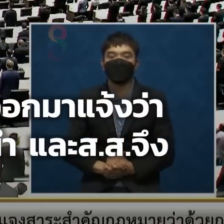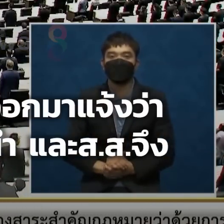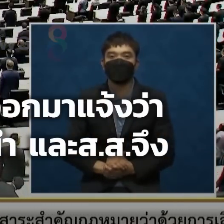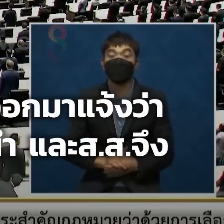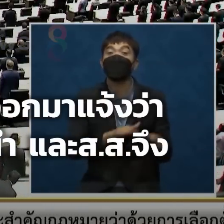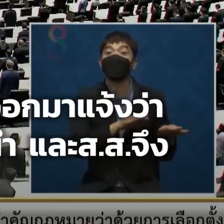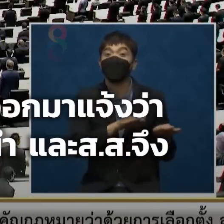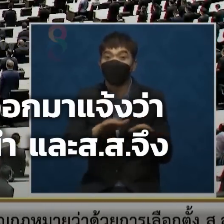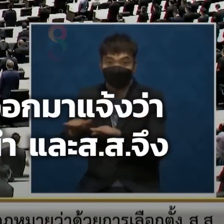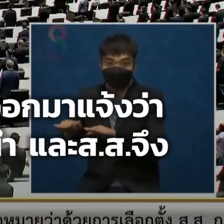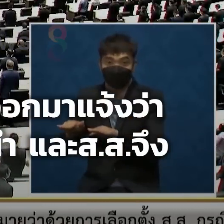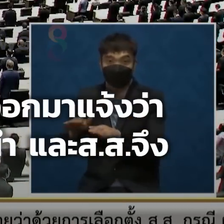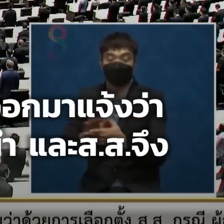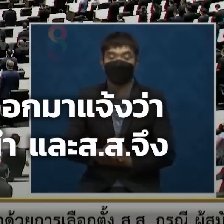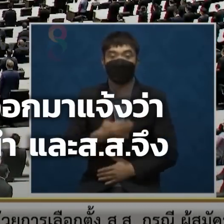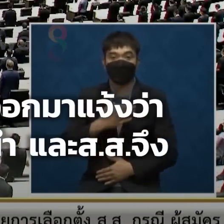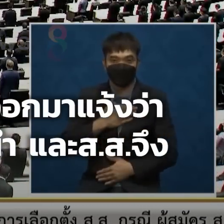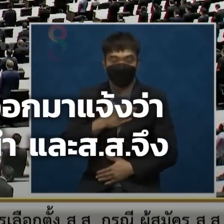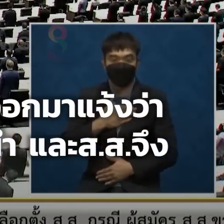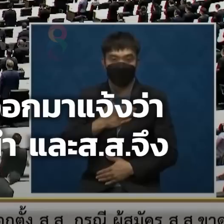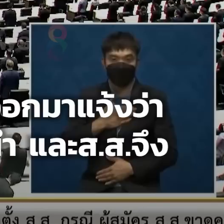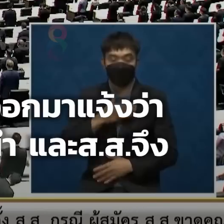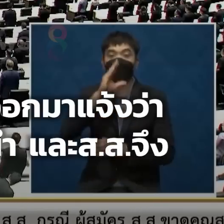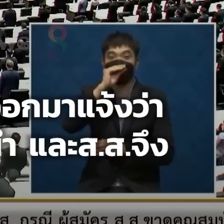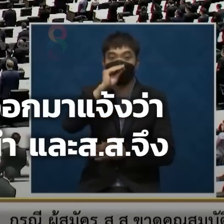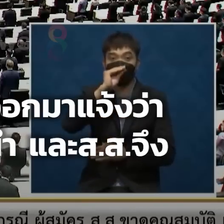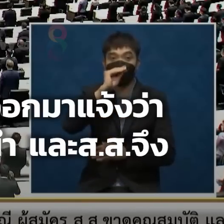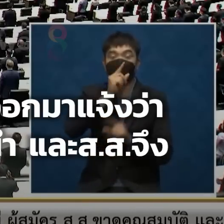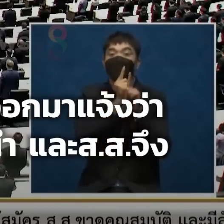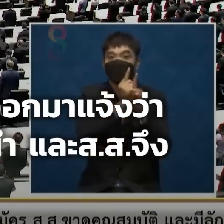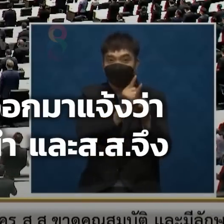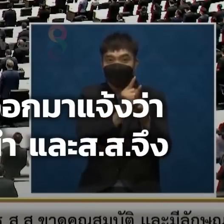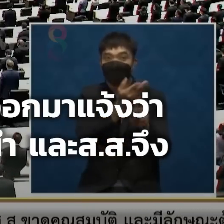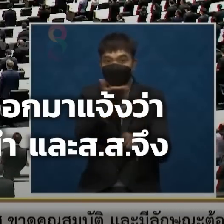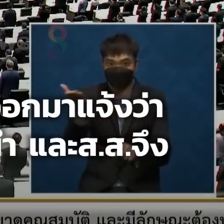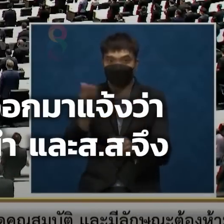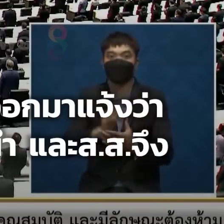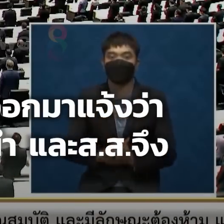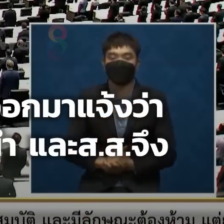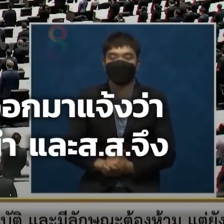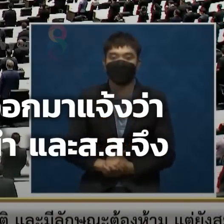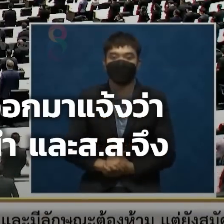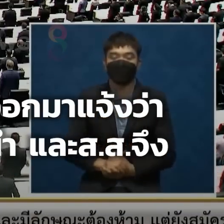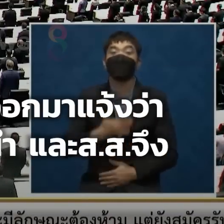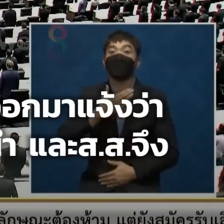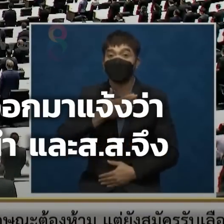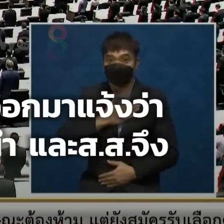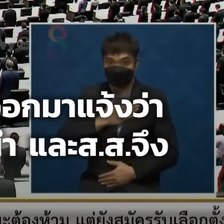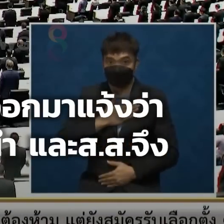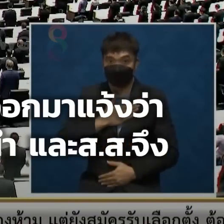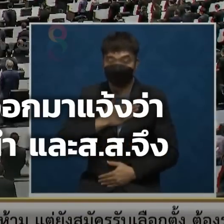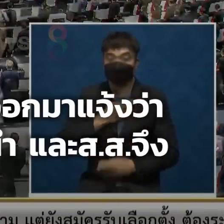เมื่อพร้อมแล้วของขอนำท่านปฏิญาณตนนะครับข้าพเจ้า